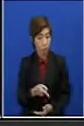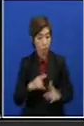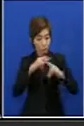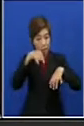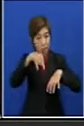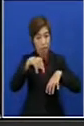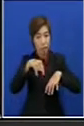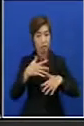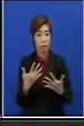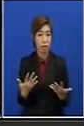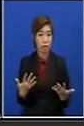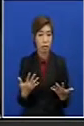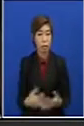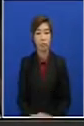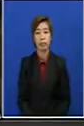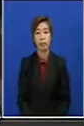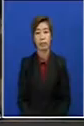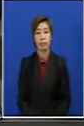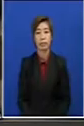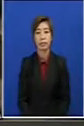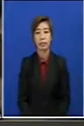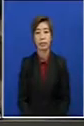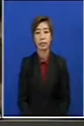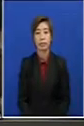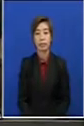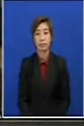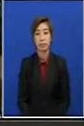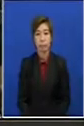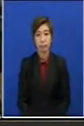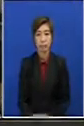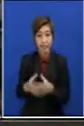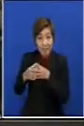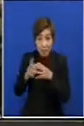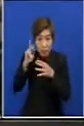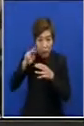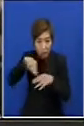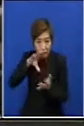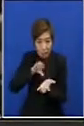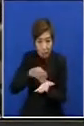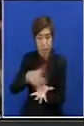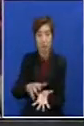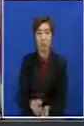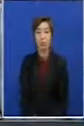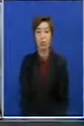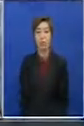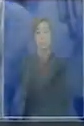เต็นท์นี่คือเต็นท ์ทีมล่าความจริงรายงาน